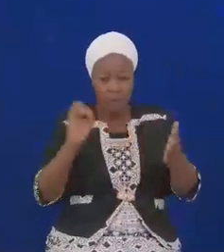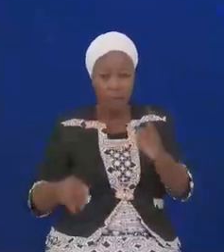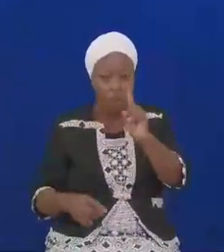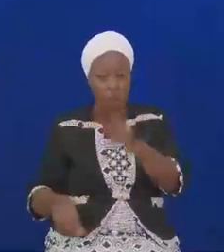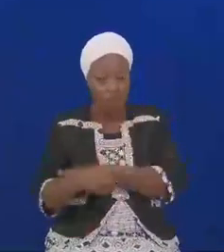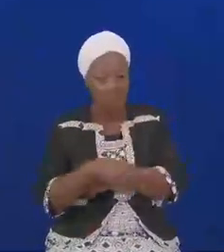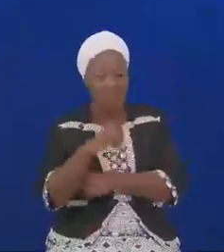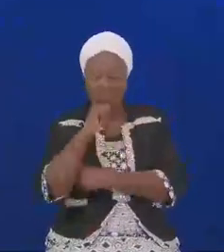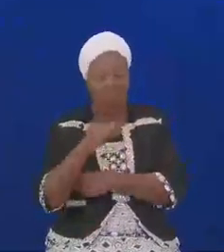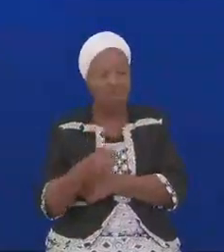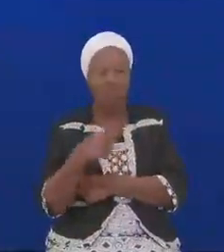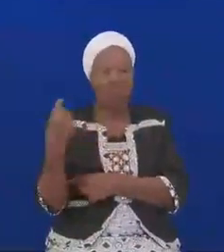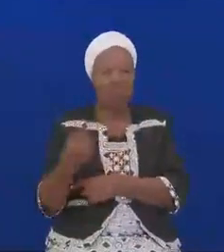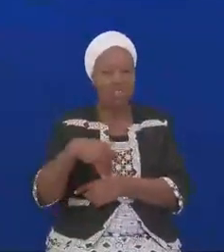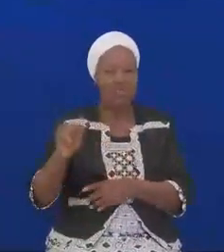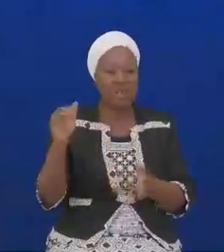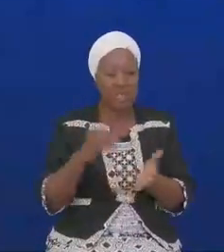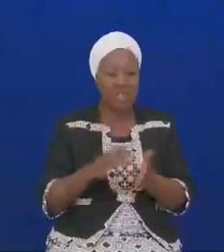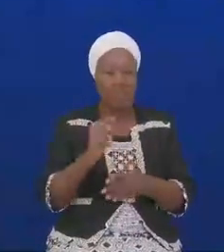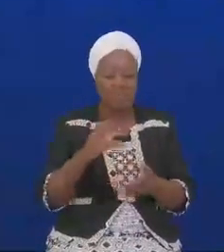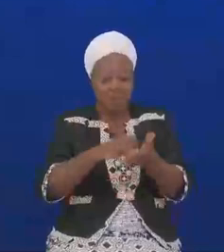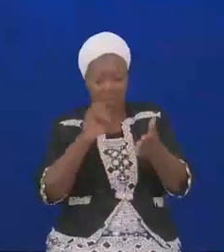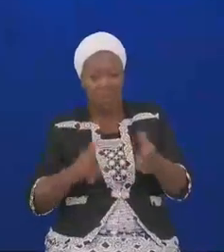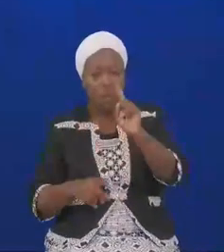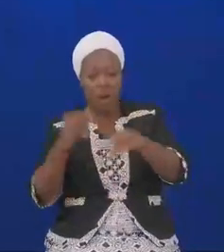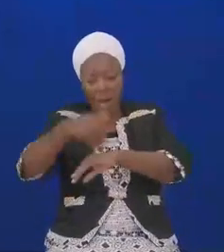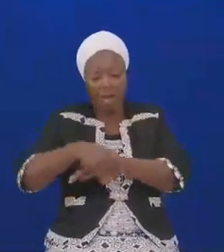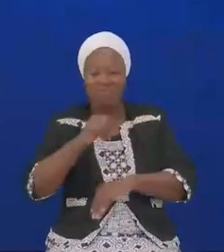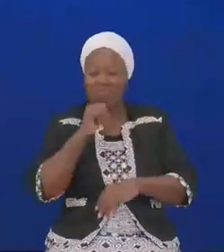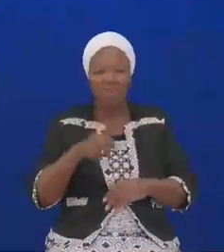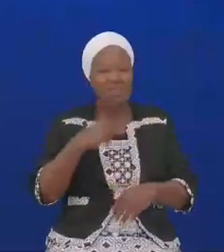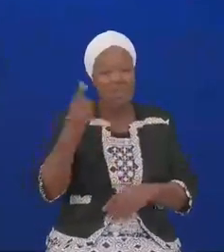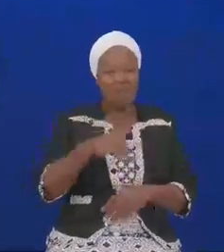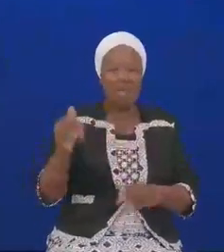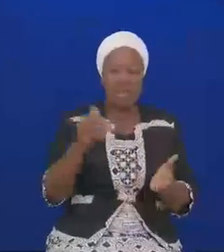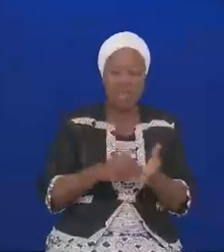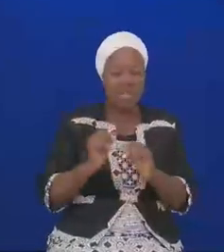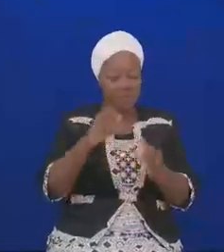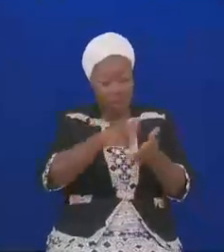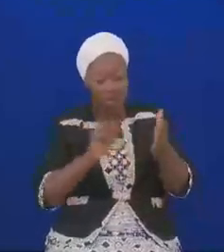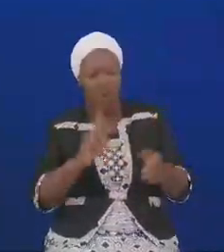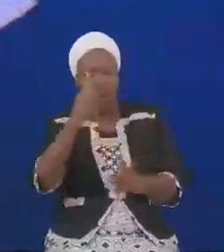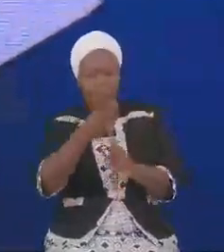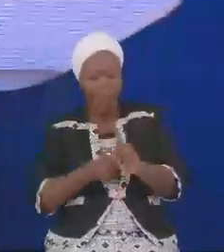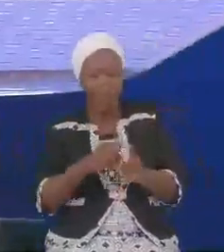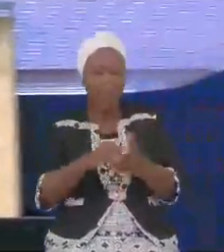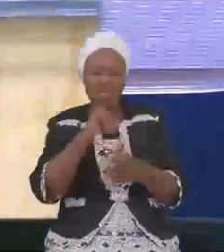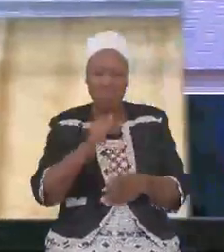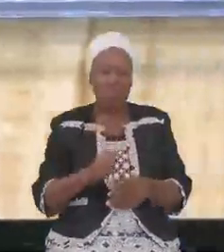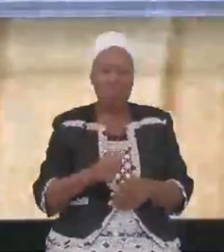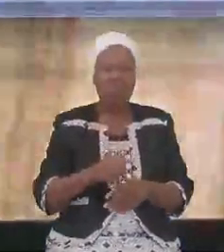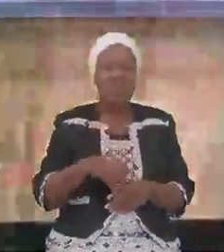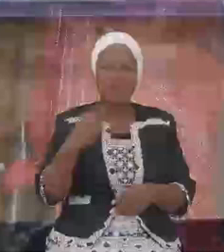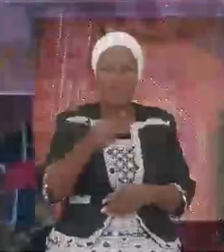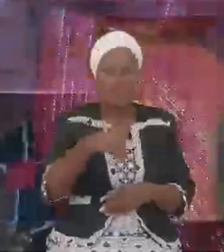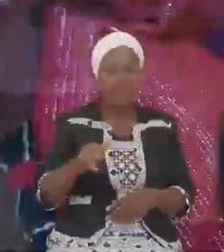enlève un jour, ce n'est pas toujours. Si on enlève un mois, ce n'est pas toujours. Alors si vous enlevez 6 jours